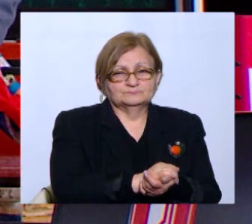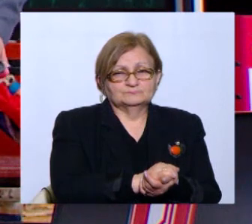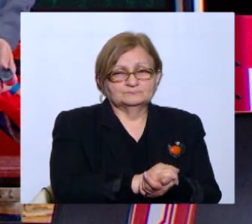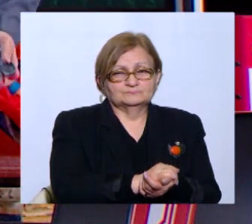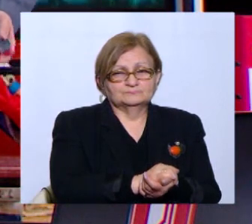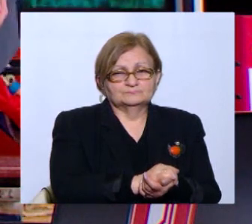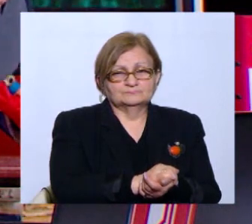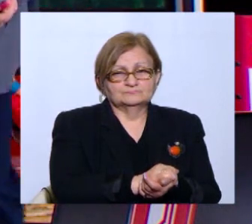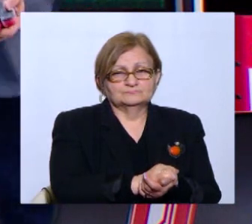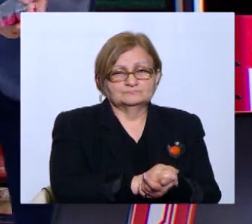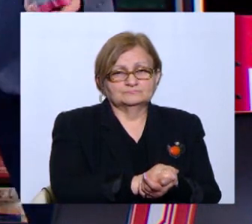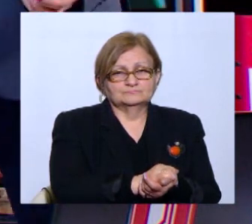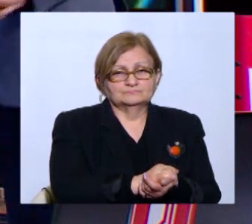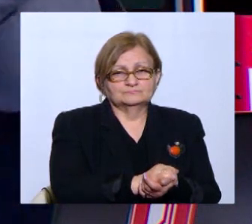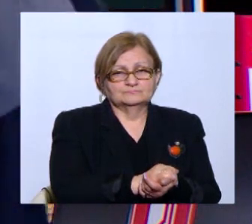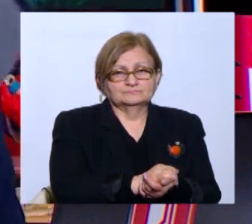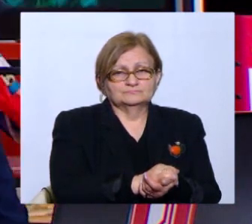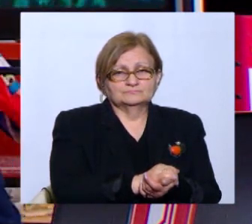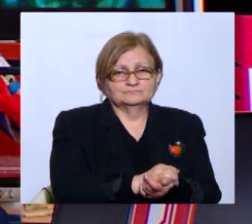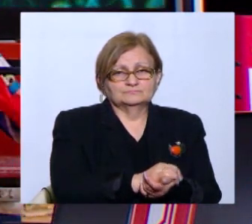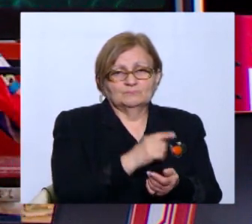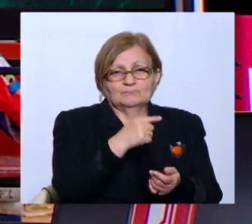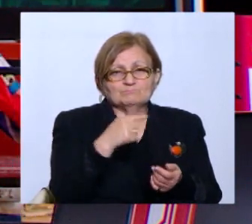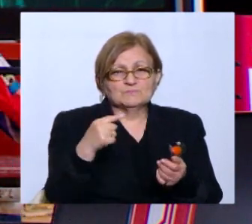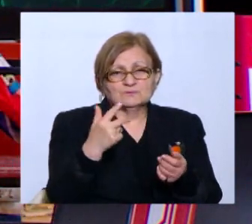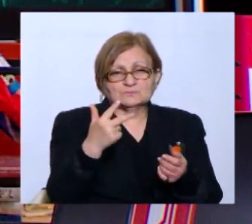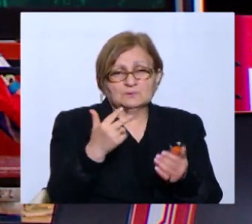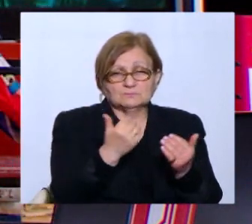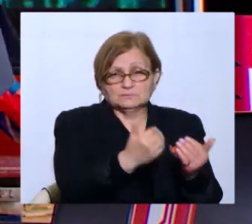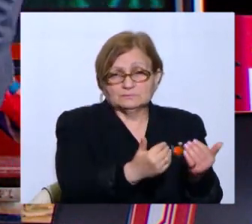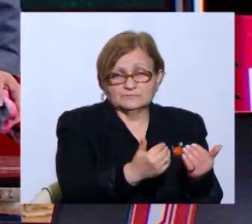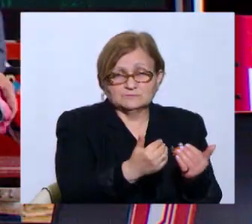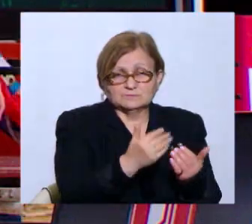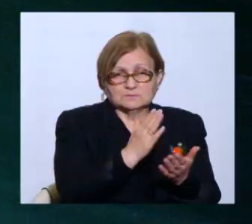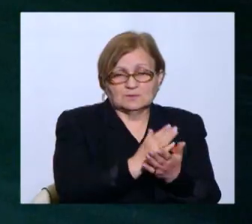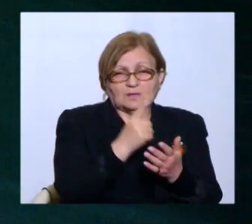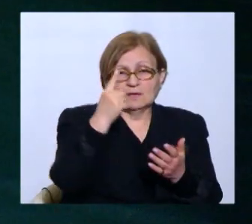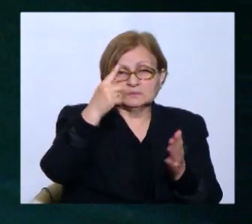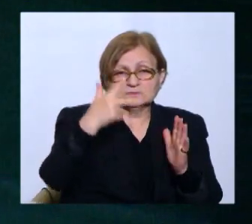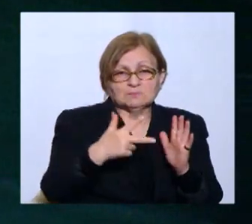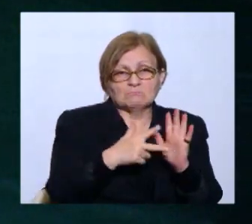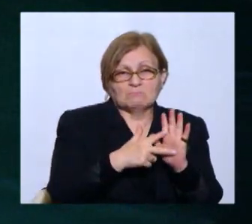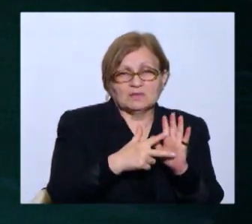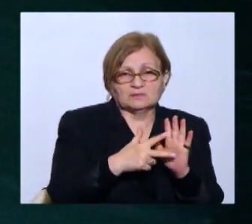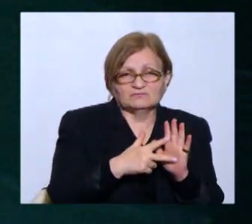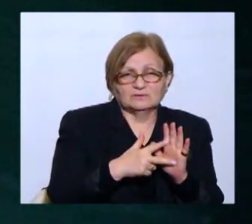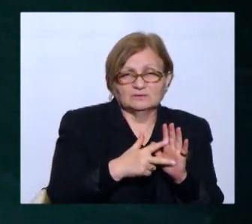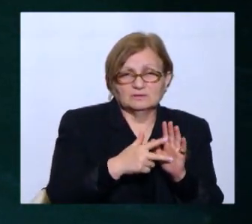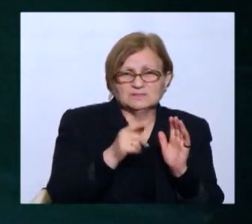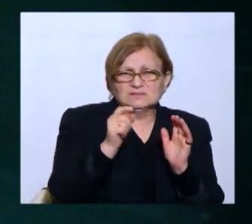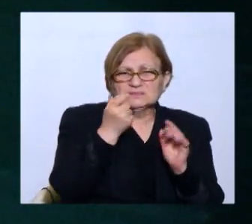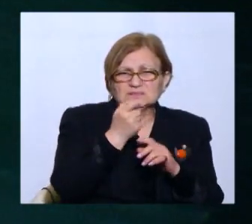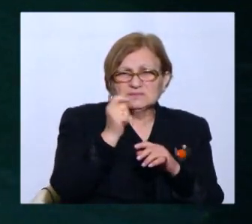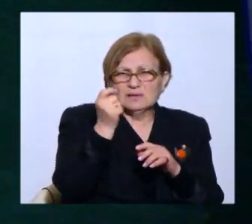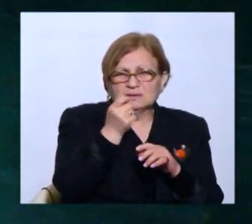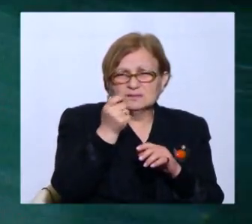1, 2, 3-მდე გვაქვს, ხო? -3-ისთვის არის 1 მერვედი, ანუ ნიშნულობა არის ძალიან პატარა, აი